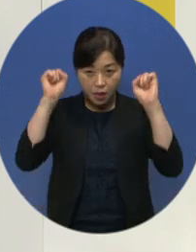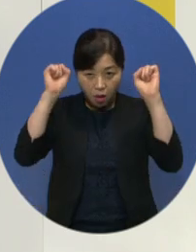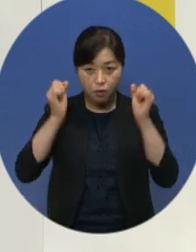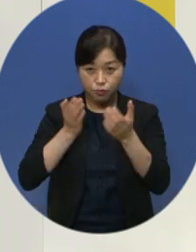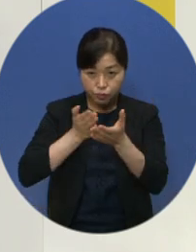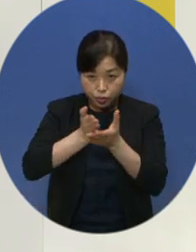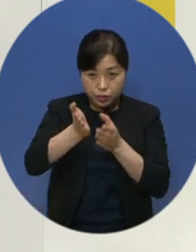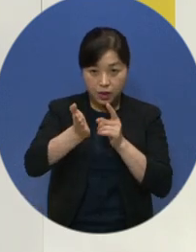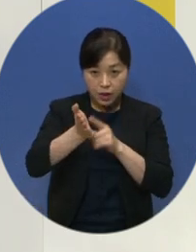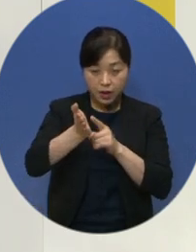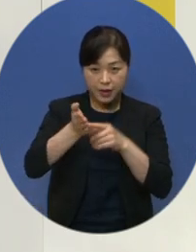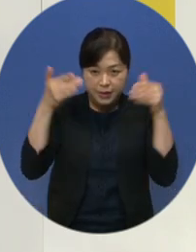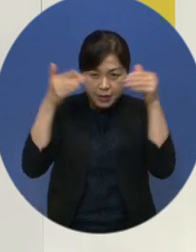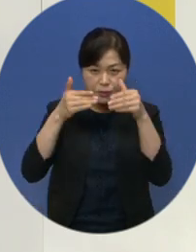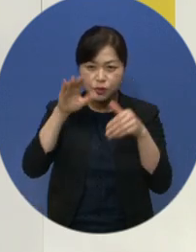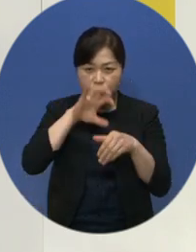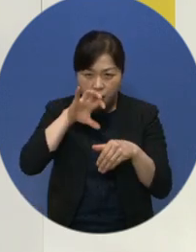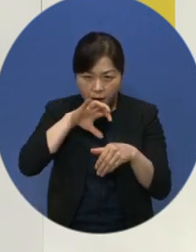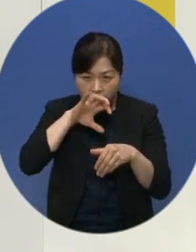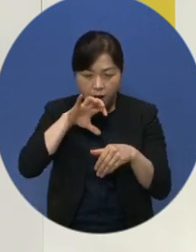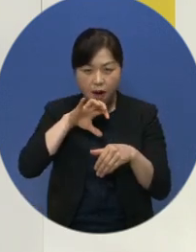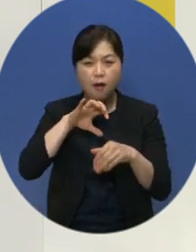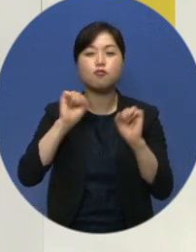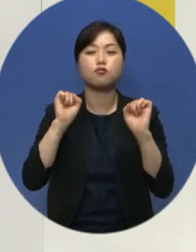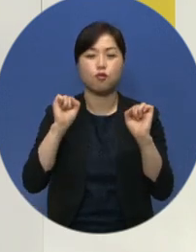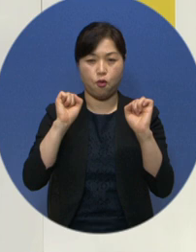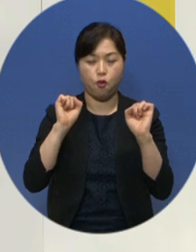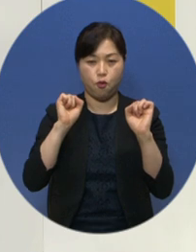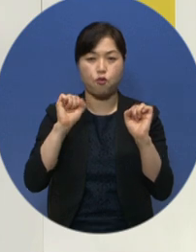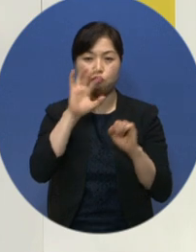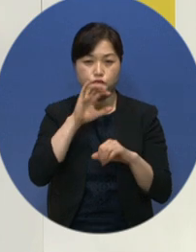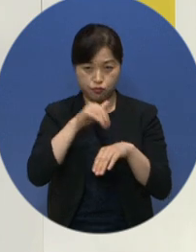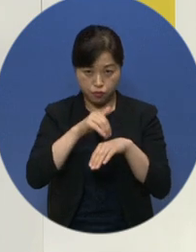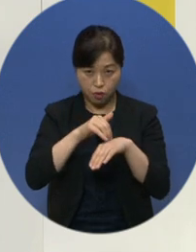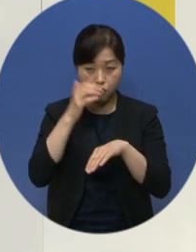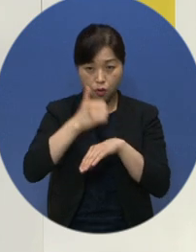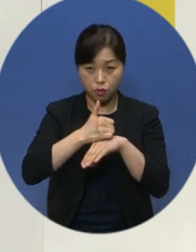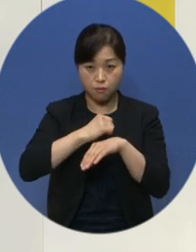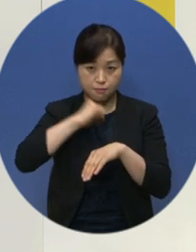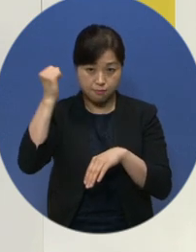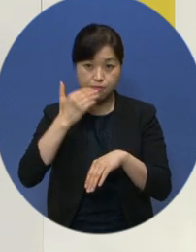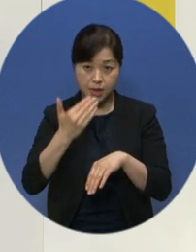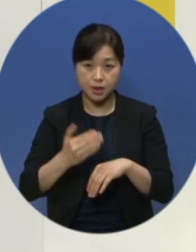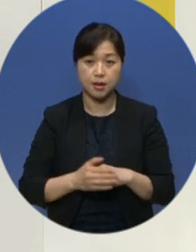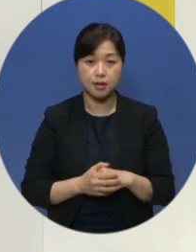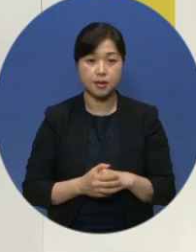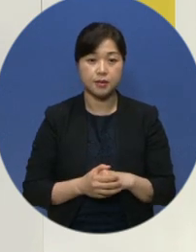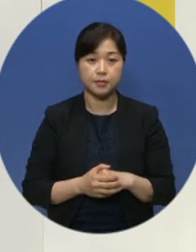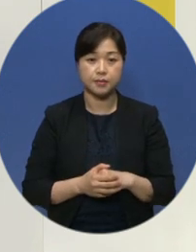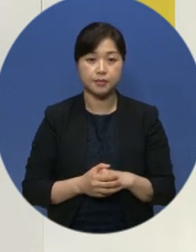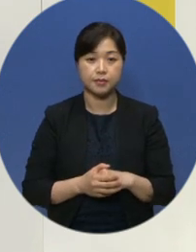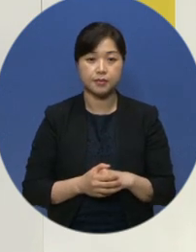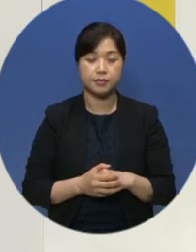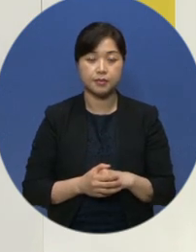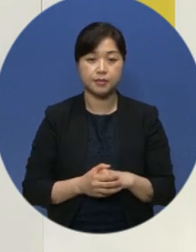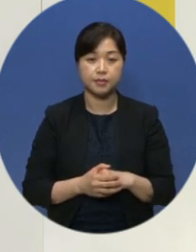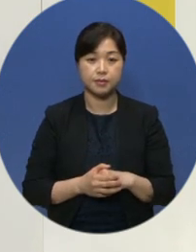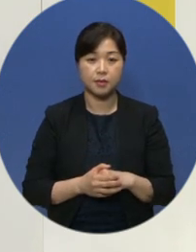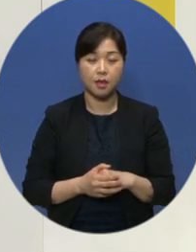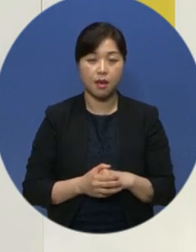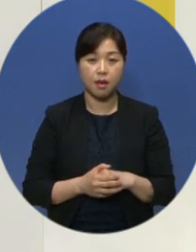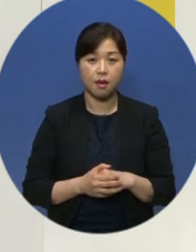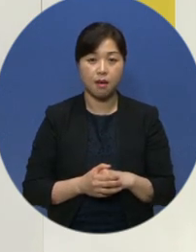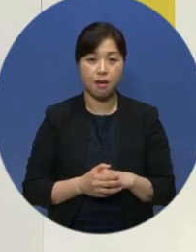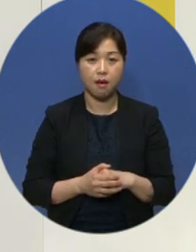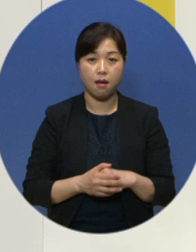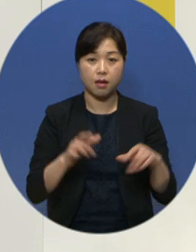4 집중적으로 해줬기 때문에 으 아 그게 훈련을 통해서 그렇게 되는 거구요 그거는 사실을 몹이 장애인들도 그렇게